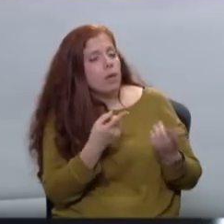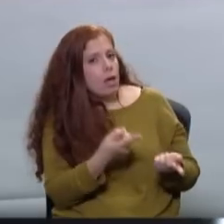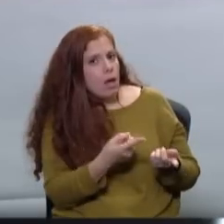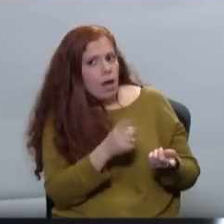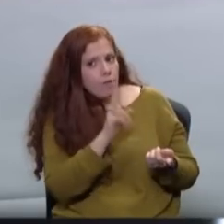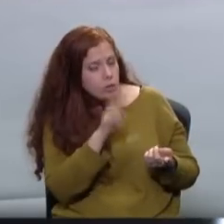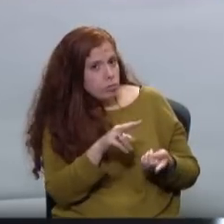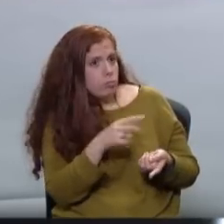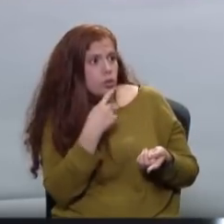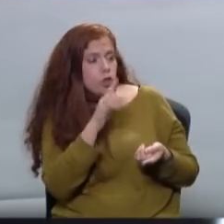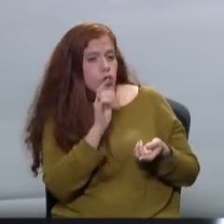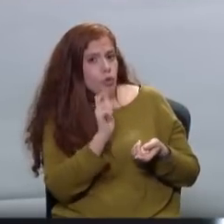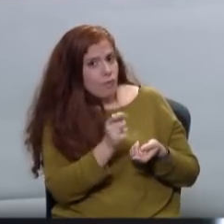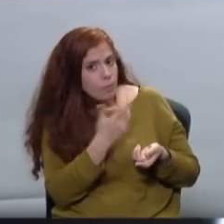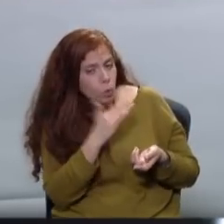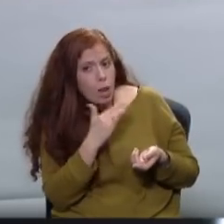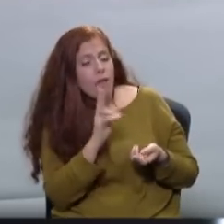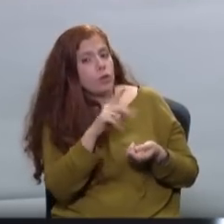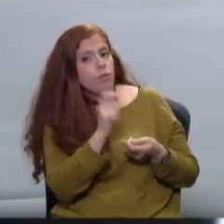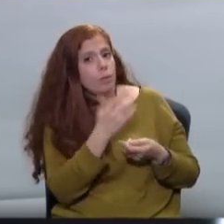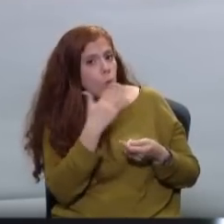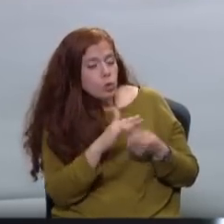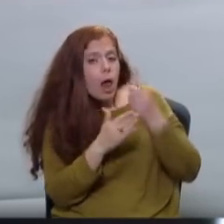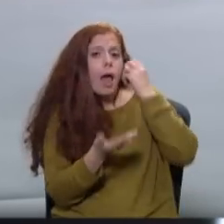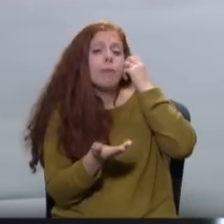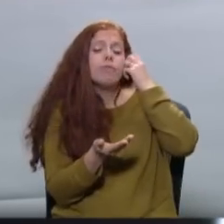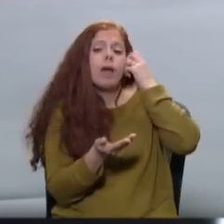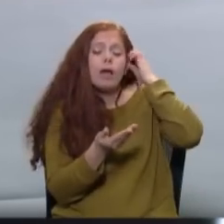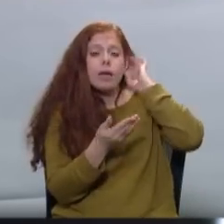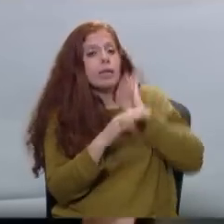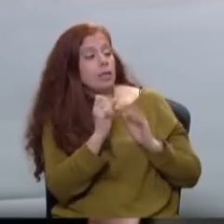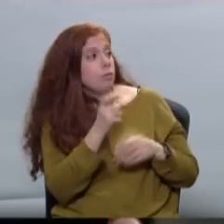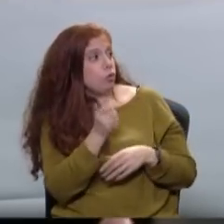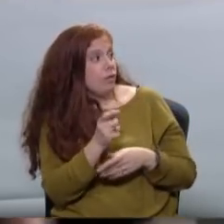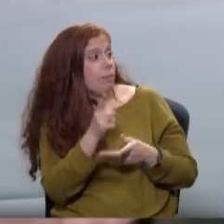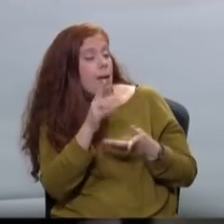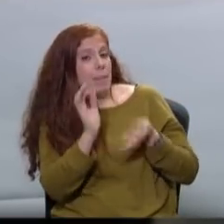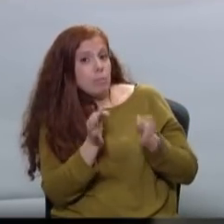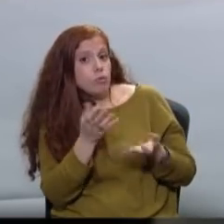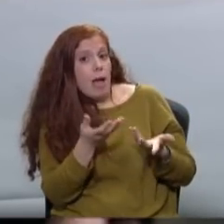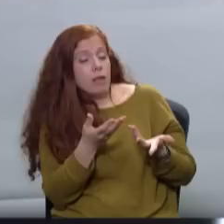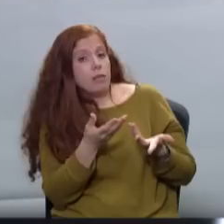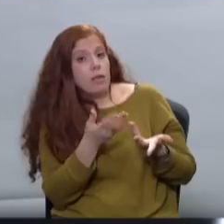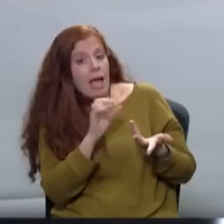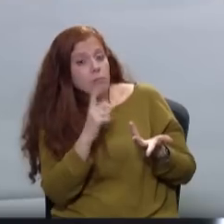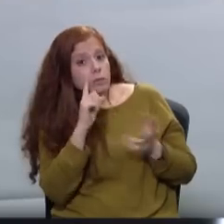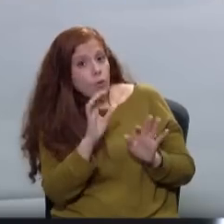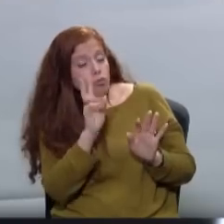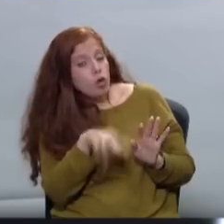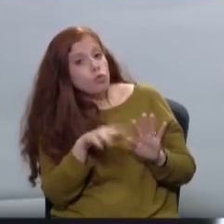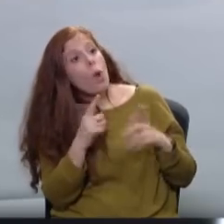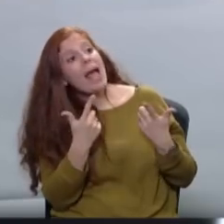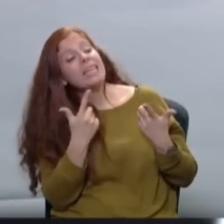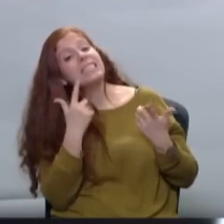שופטים בירושלים. כן. ואם השופטים בעליון, בירושלים... בעליון ובמחוזי. כן, ואם השופטים, מערכת בית המשפט, סבורה שיש אולי ספק,